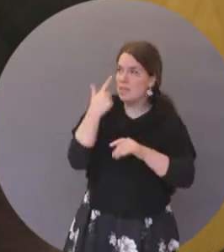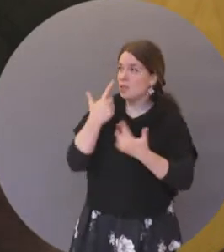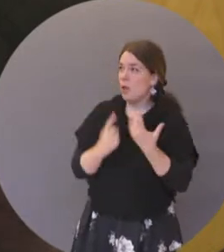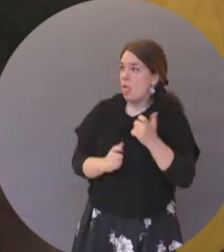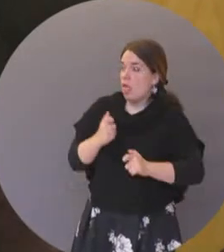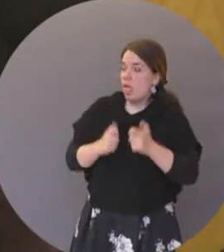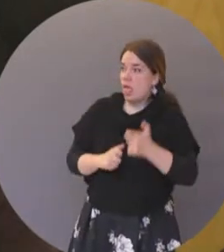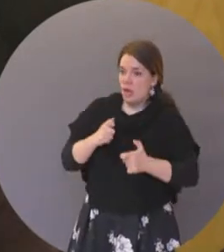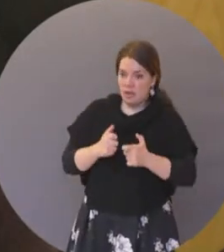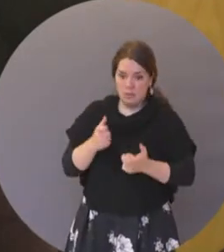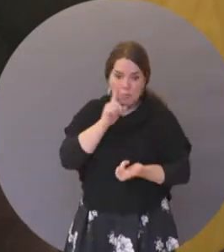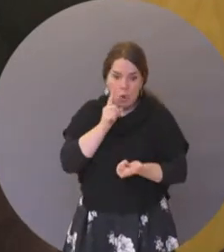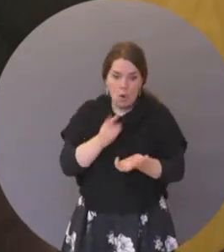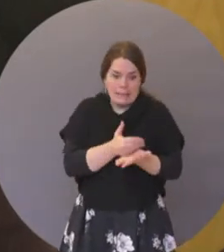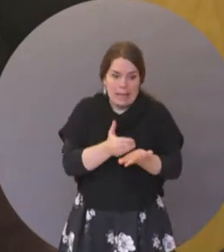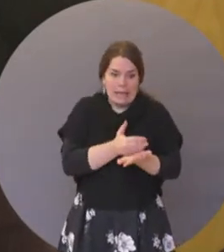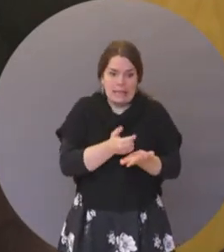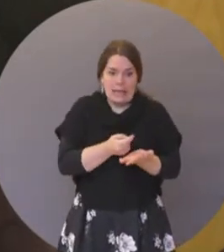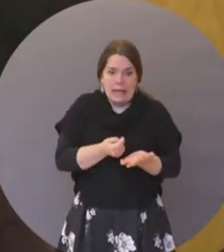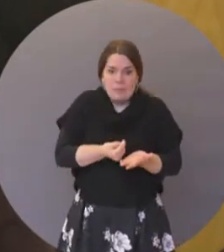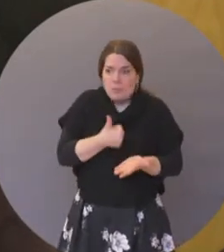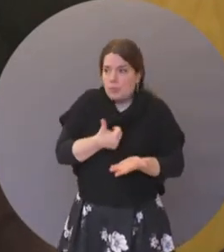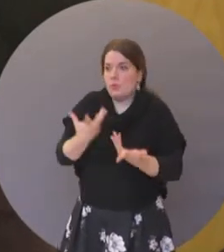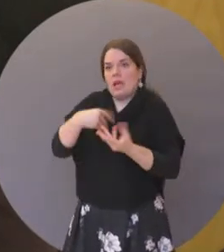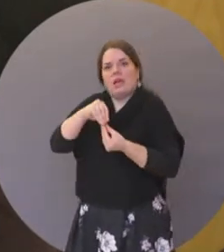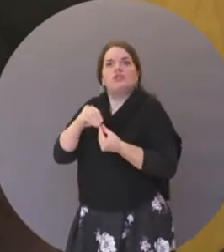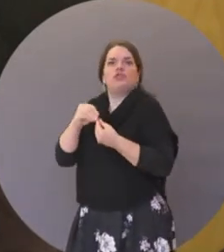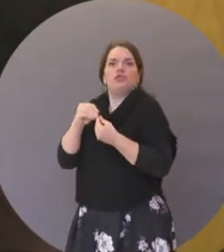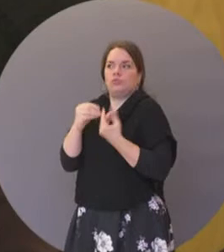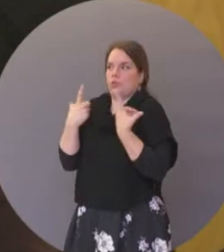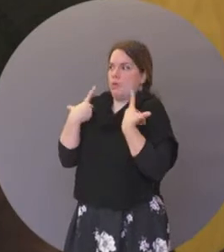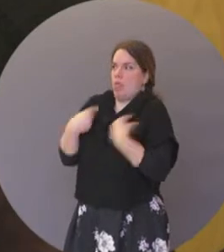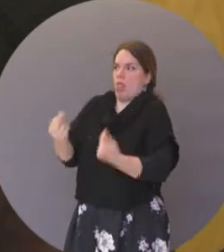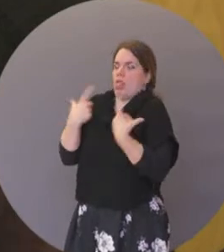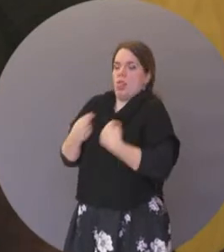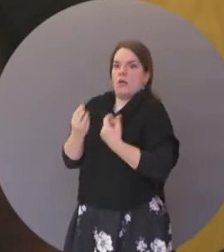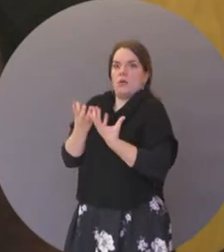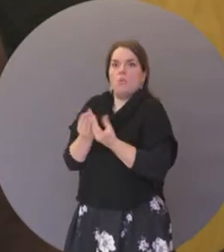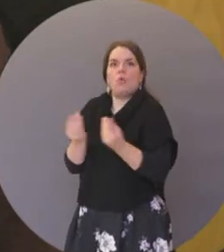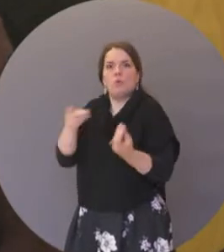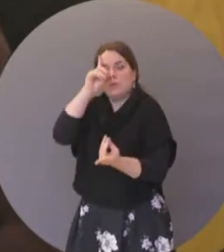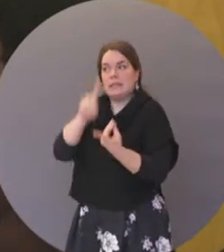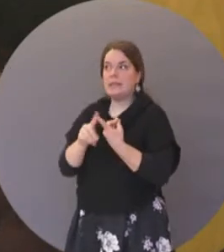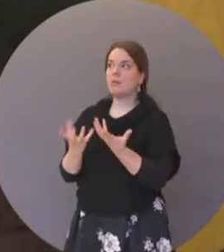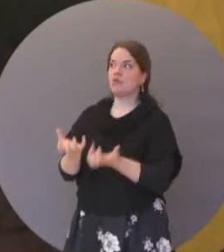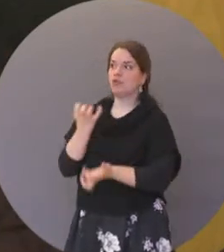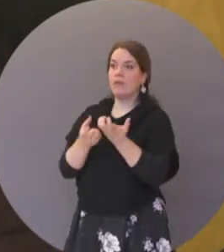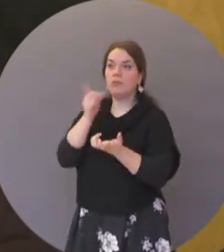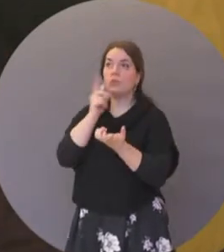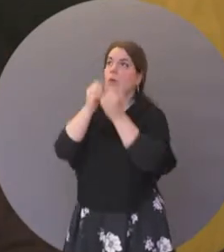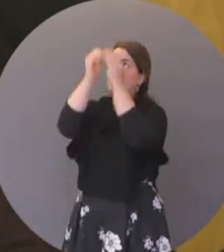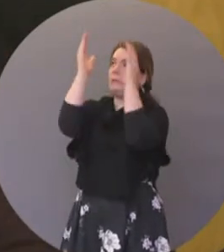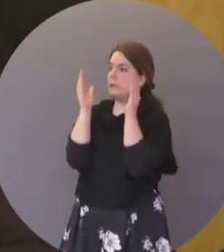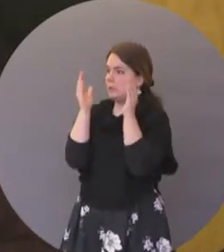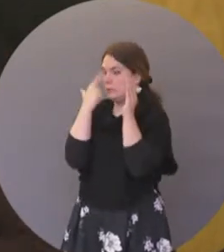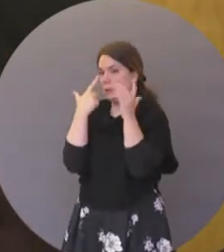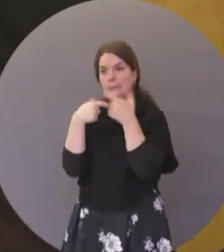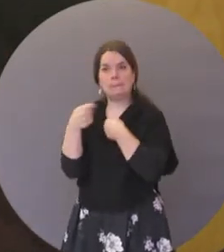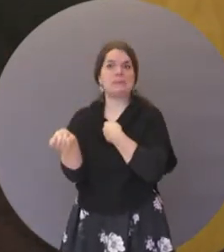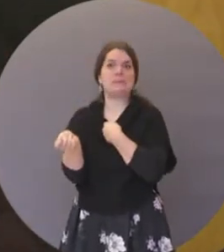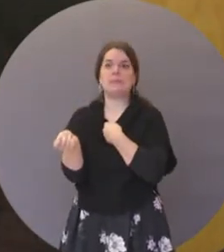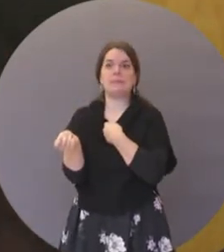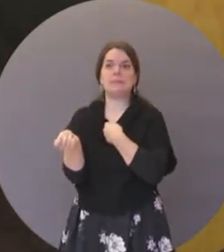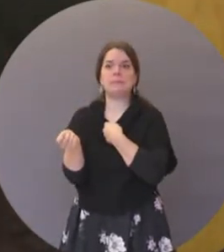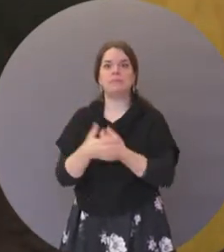ses revenus cumulées à des dépenses énergétiques élevées car le logement est peu performant la région